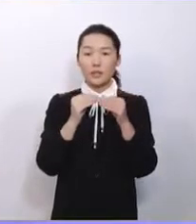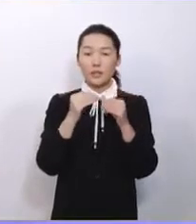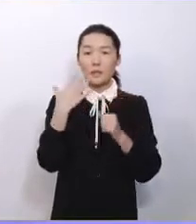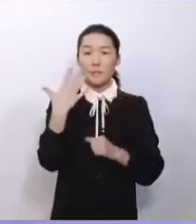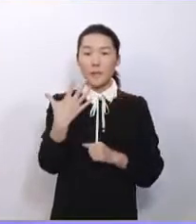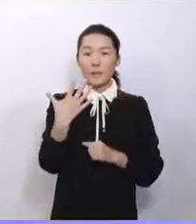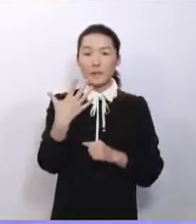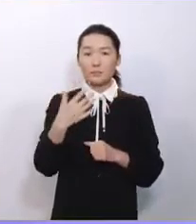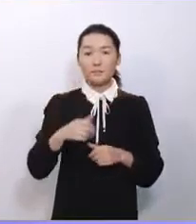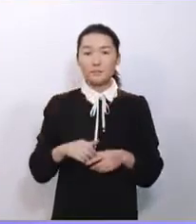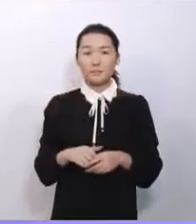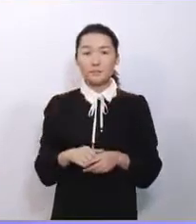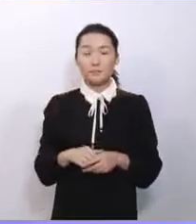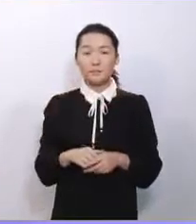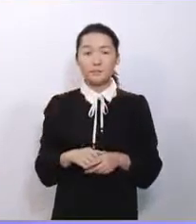10 и 5.